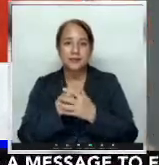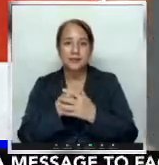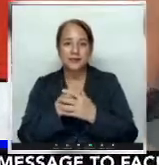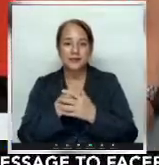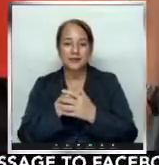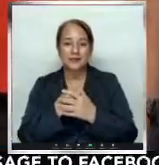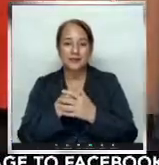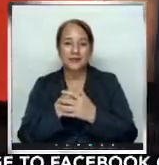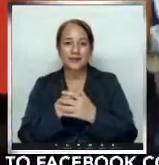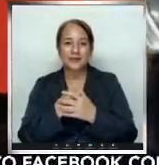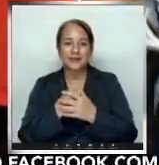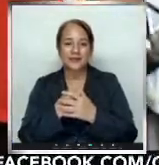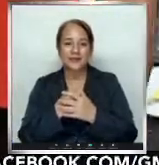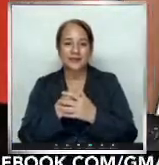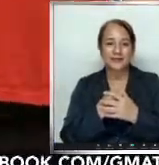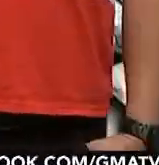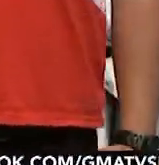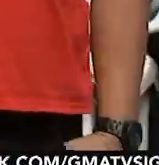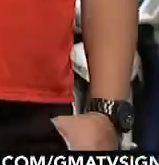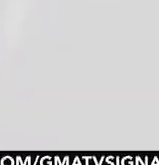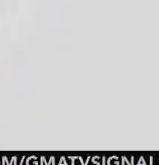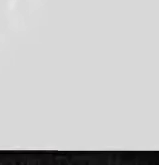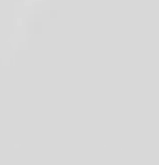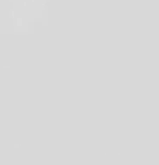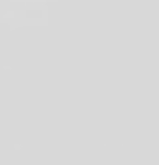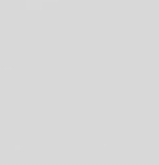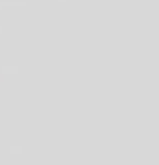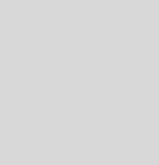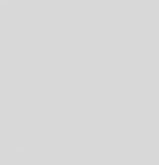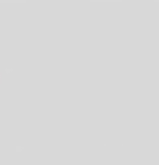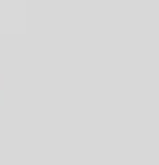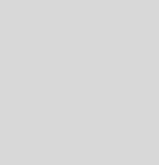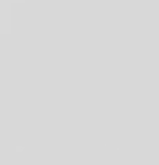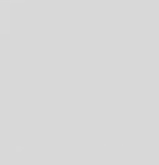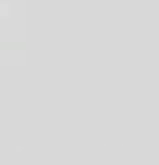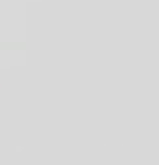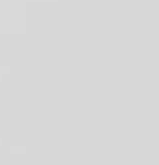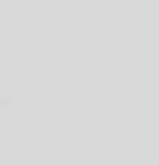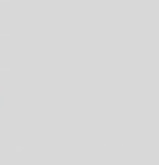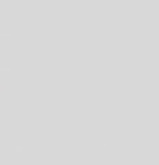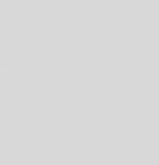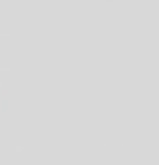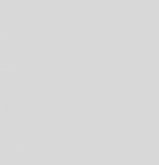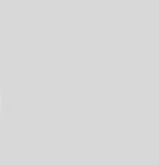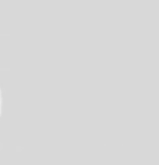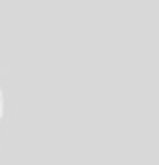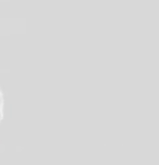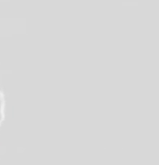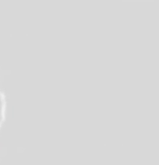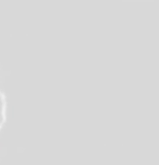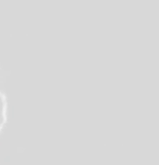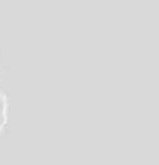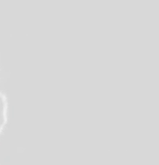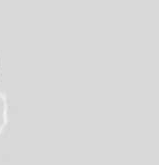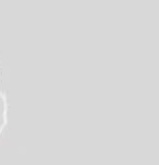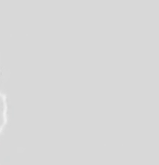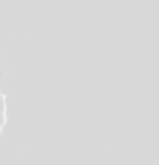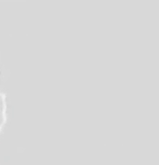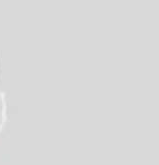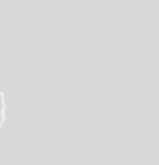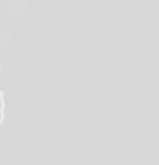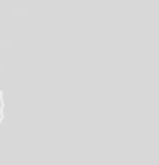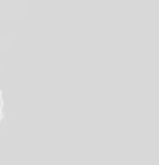Ian Cruz, nakatutok, 24 Oras. Ang ulat panahon ni GMA resident meteorologist